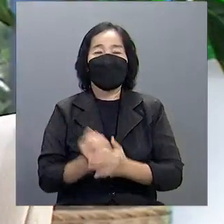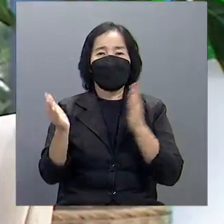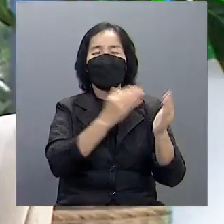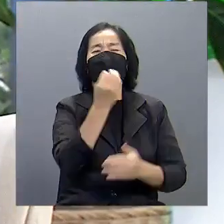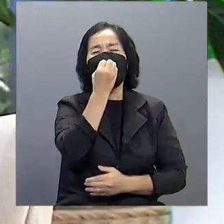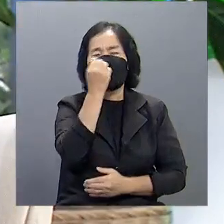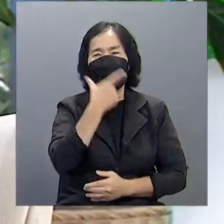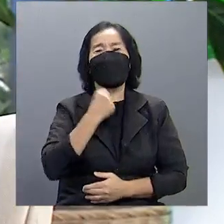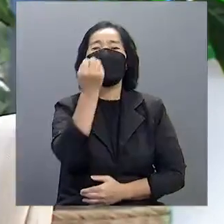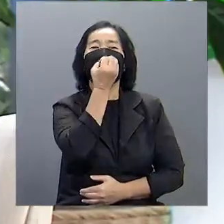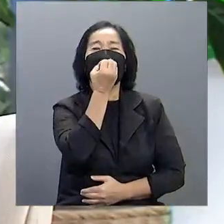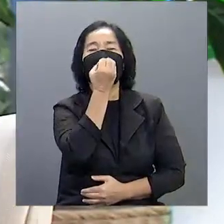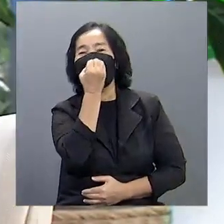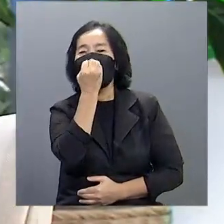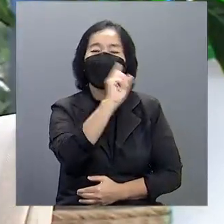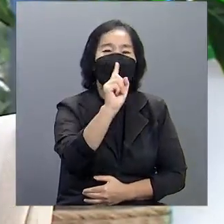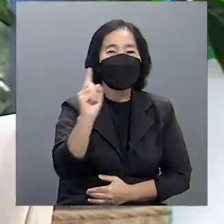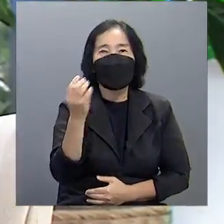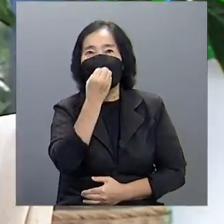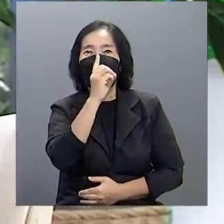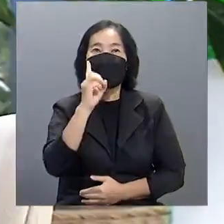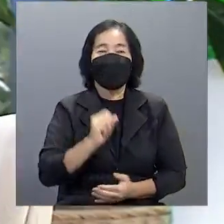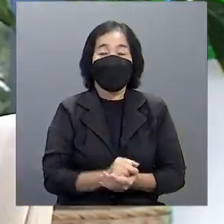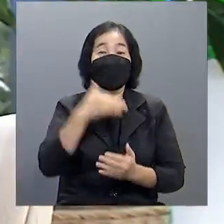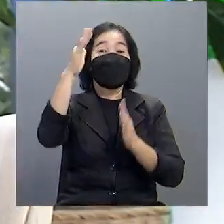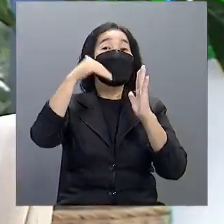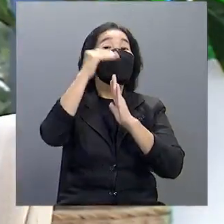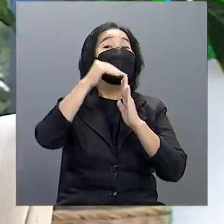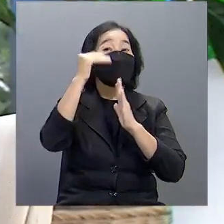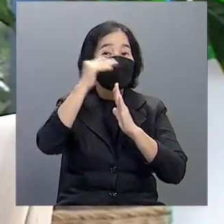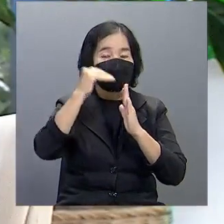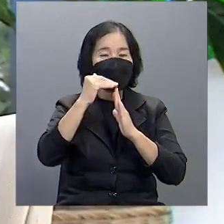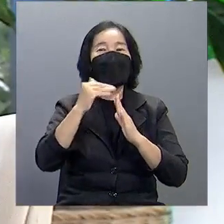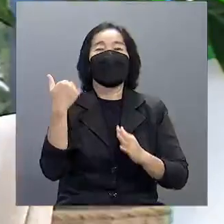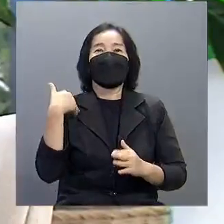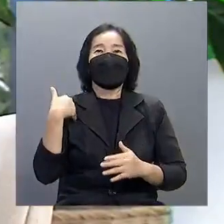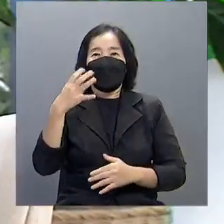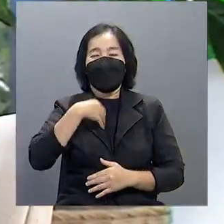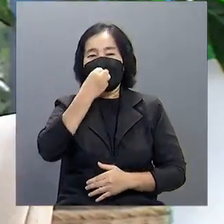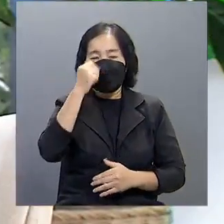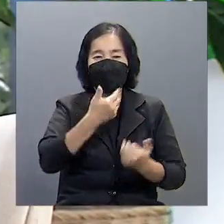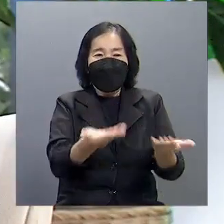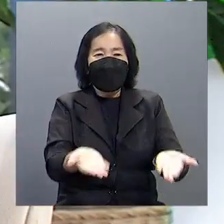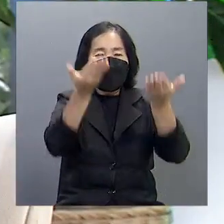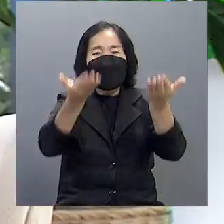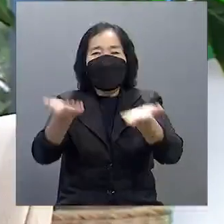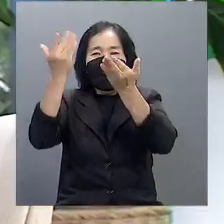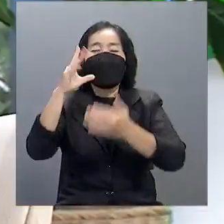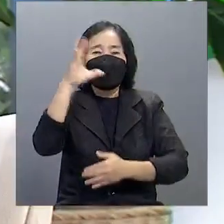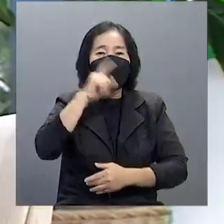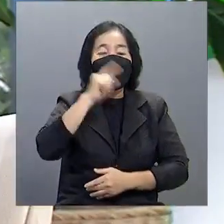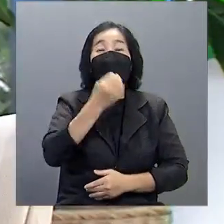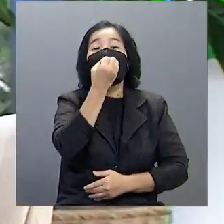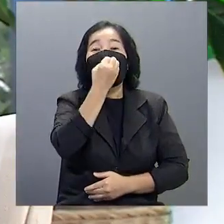นเหนือไปที่จังหวัดเจียงใหม่เจ้าวันนี้เนี่ยใครๆก็บ่นว่าข้าวอยากหมากแพงจะกินอะไรก็ต้องคิดใช่ไหมคะคุณผู้ชมพา